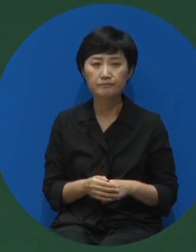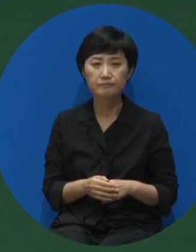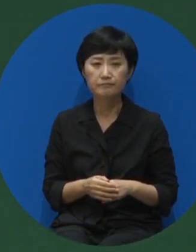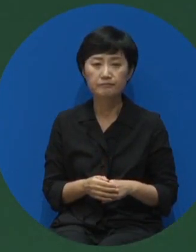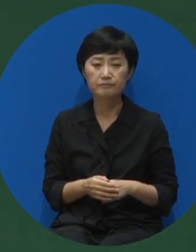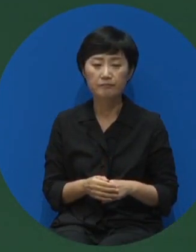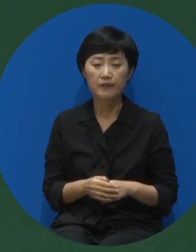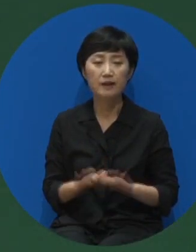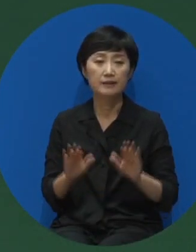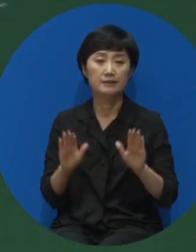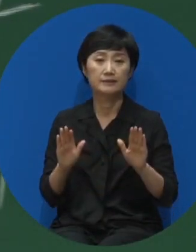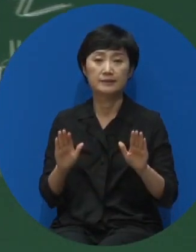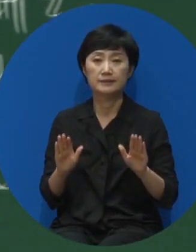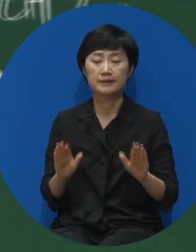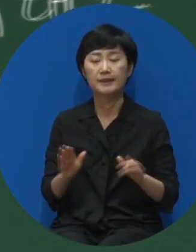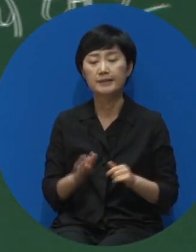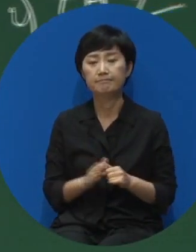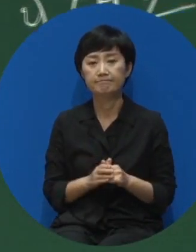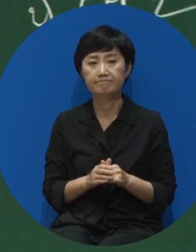자, 여러분이